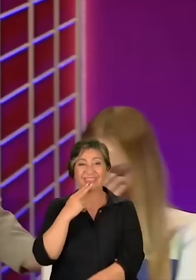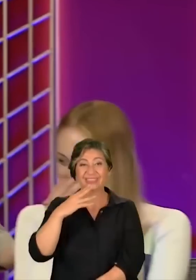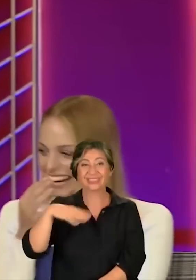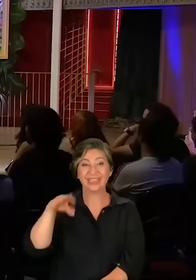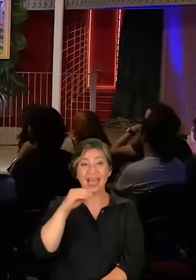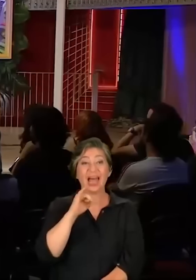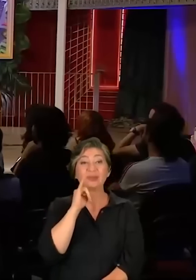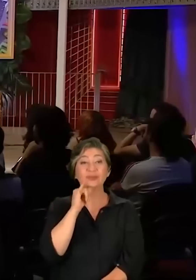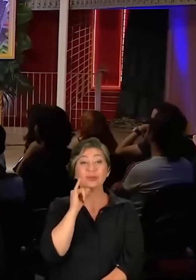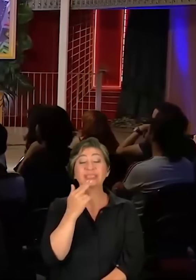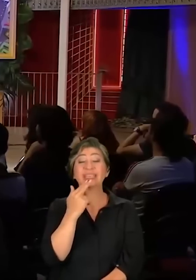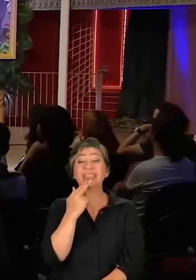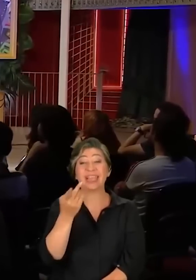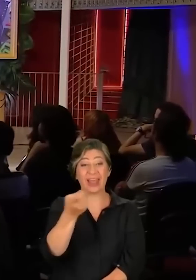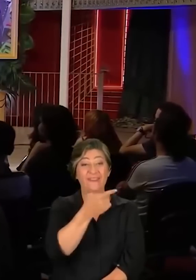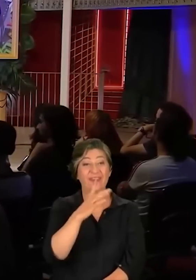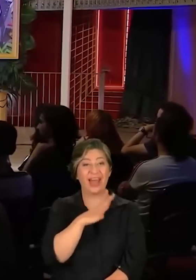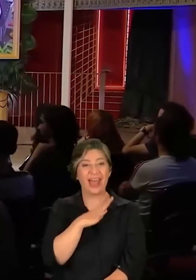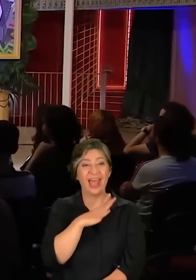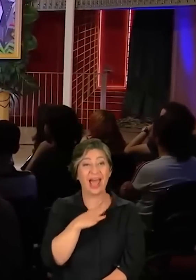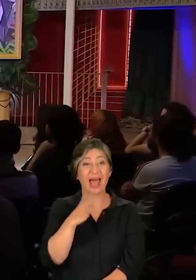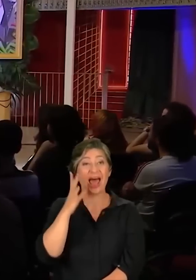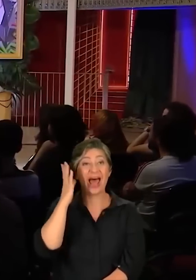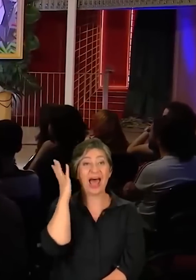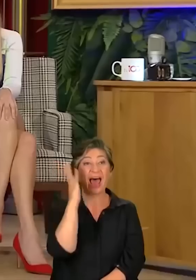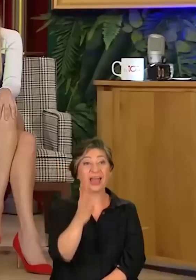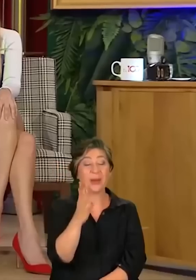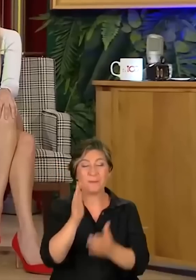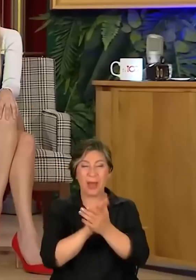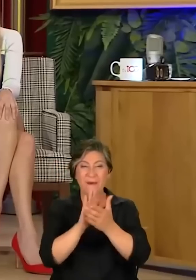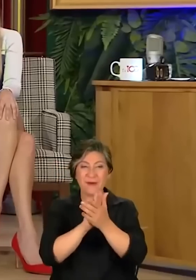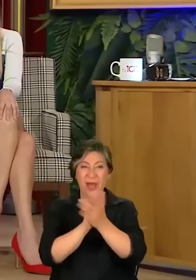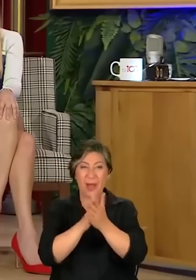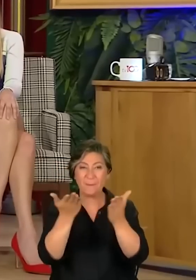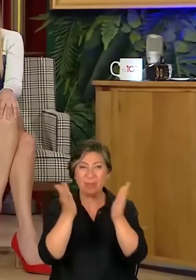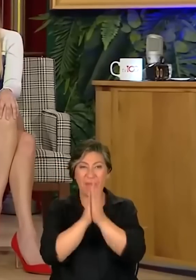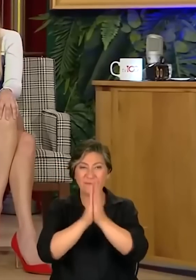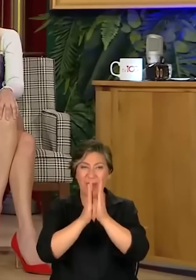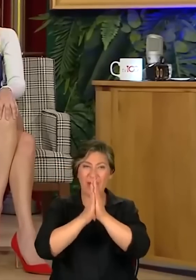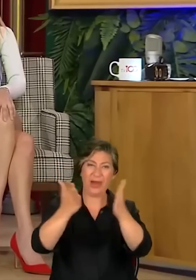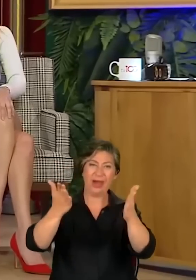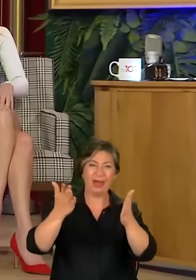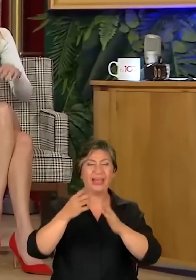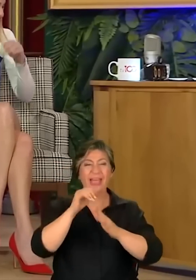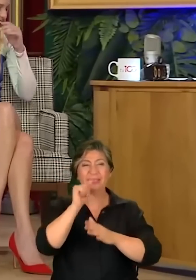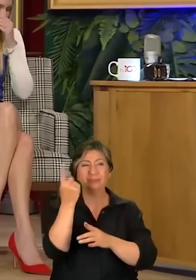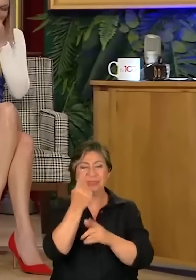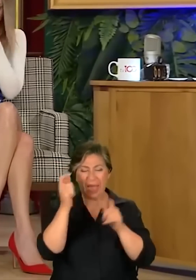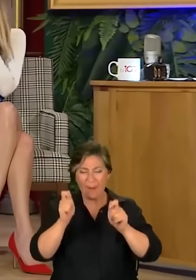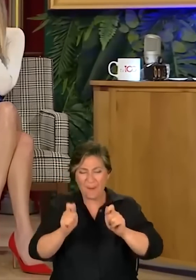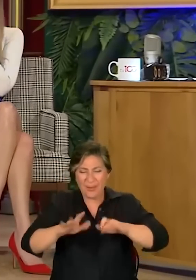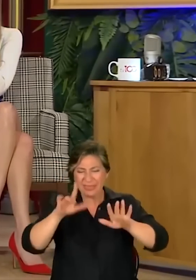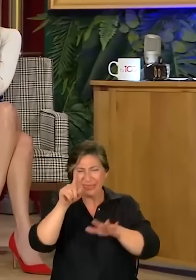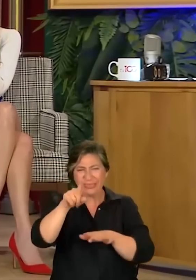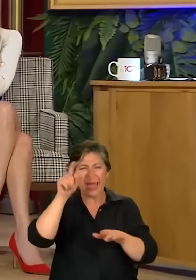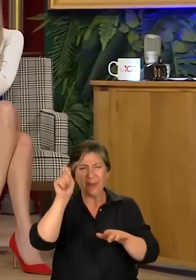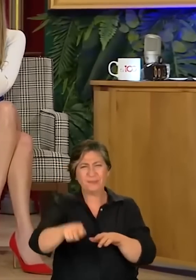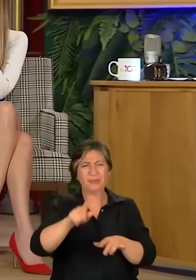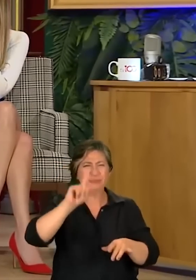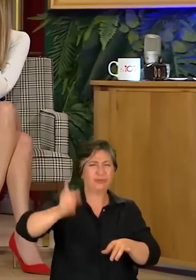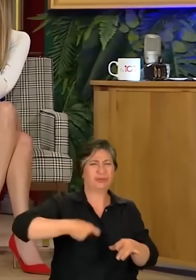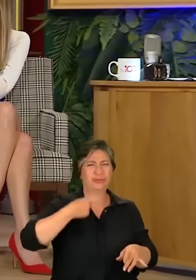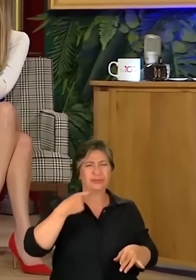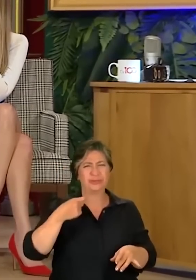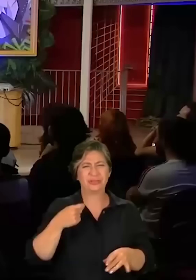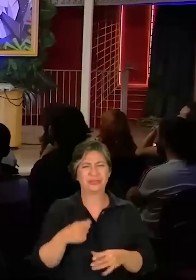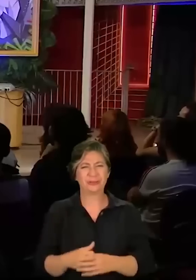kadınlar, Ağustos kadınları var. Diyorlar ki Allah için bravo. Allah için bravo. Hiçbirimizin bulamadığı çorabı o